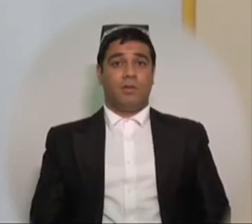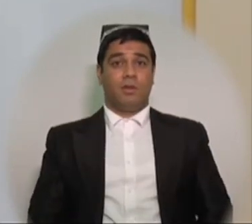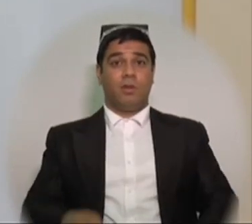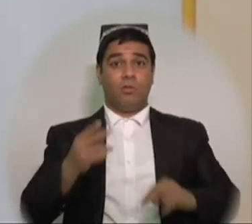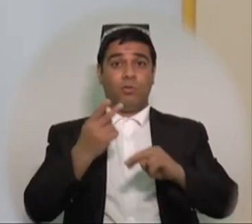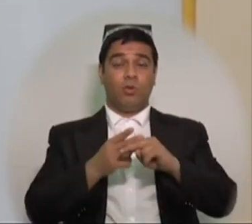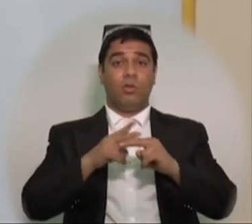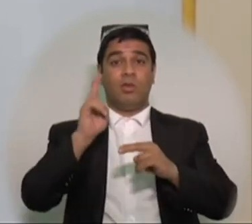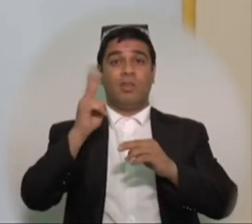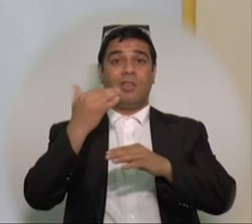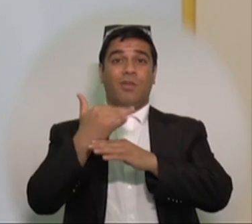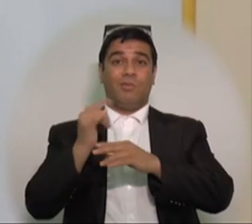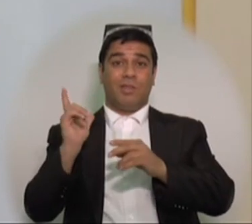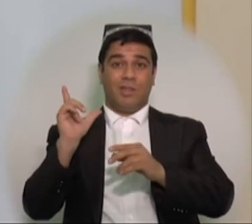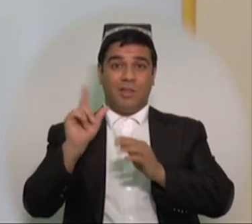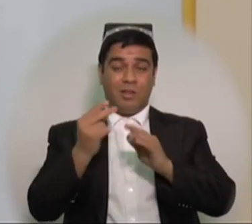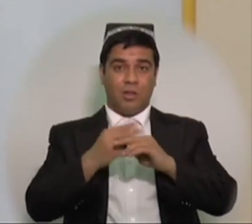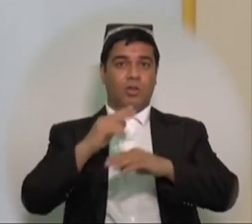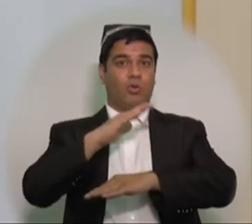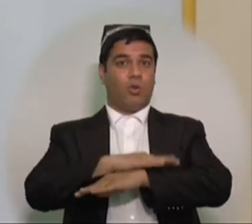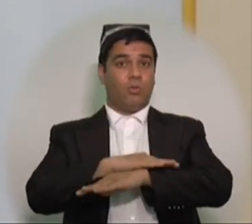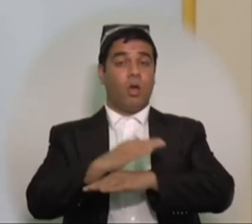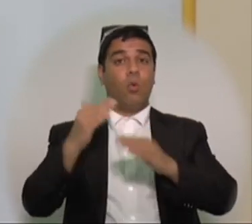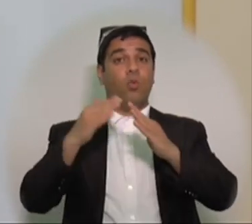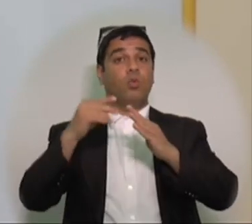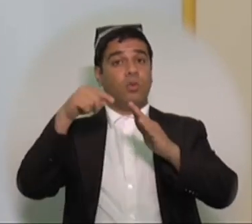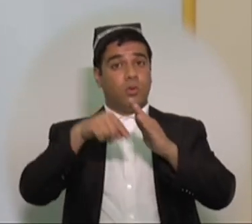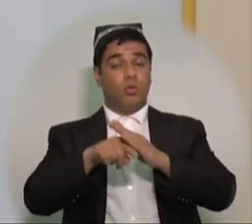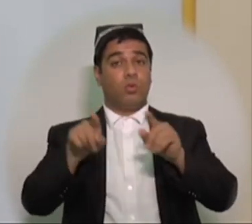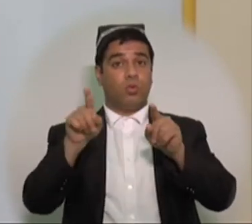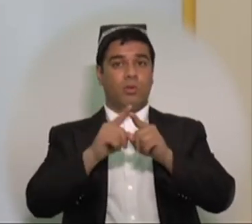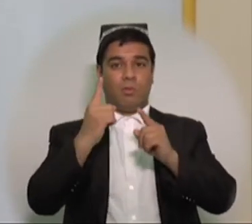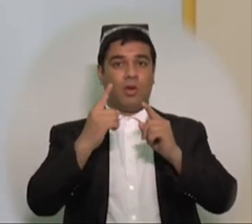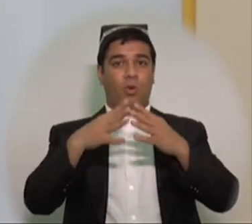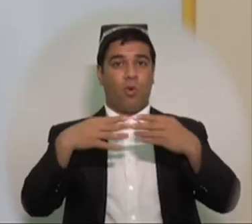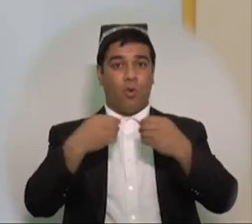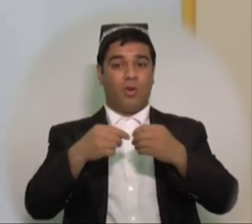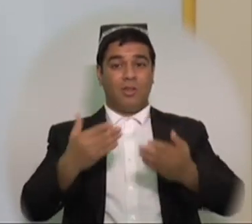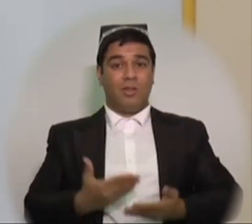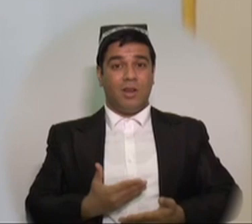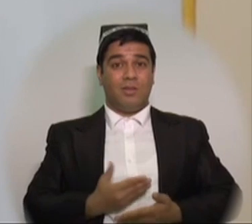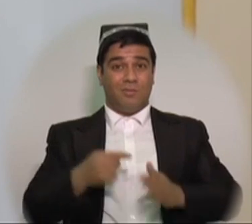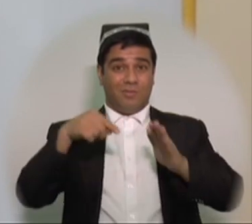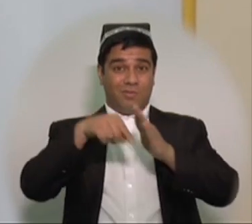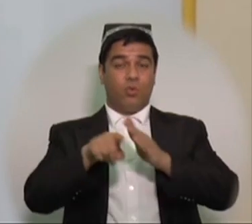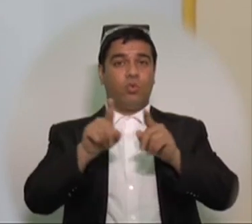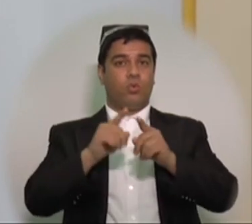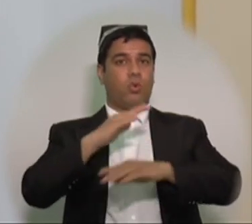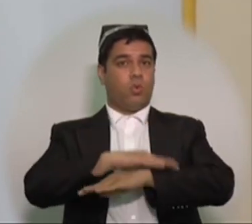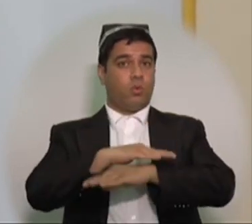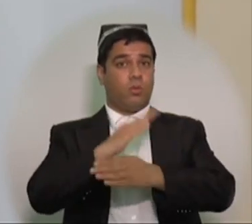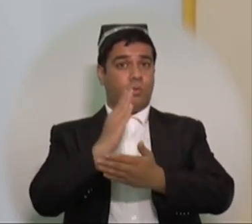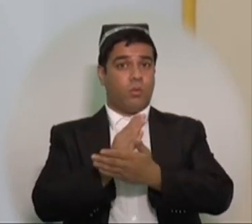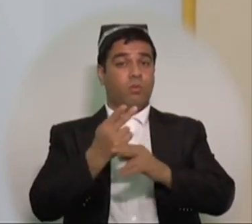Endi bu taşkarıdan kegen bilen buladıkan adab. Uy içi de bir ailede yaşayıp durganlarını hem özüge yaraşı adabı